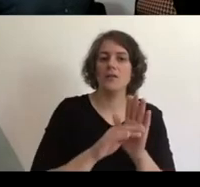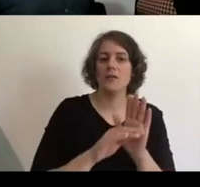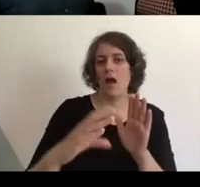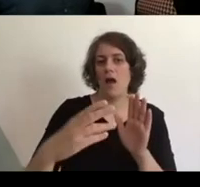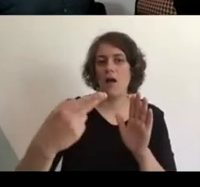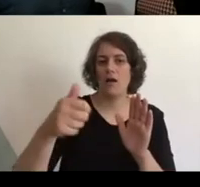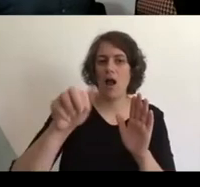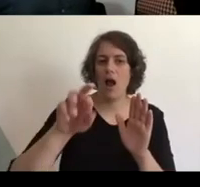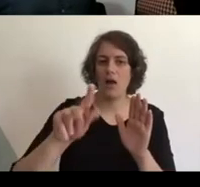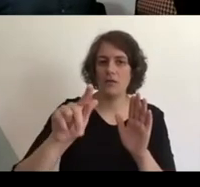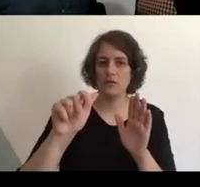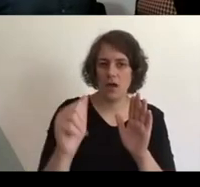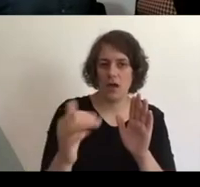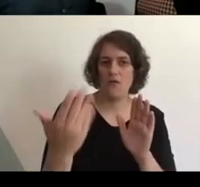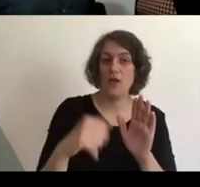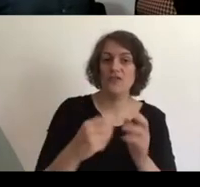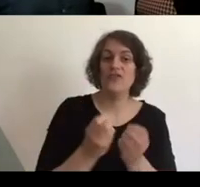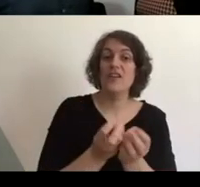die einzelnen